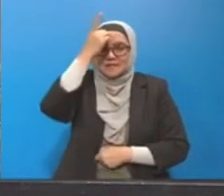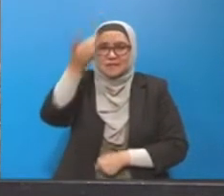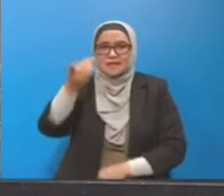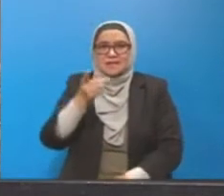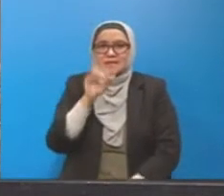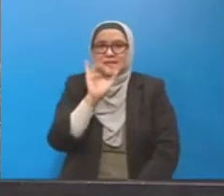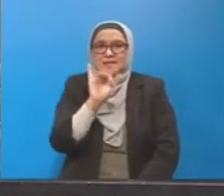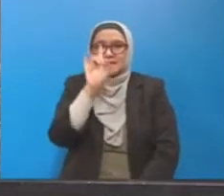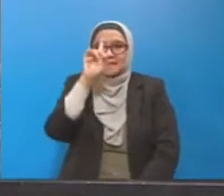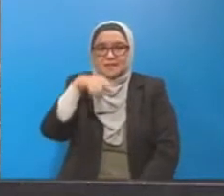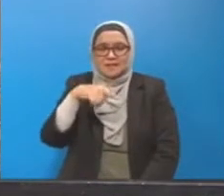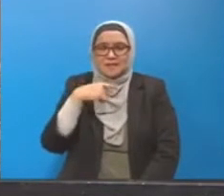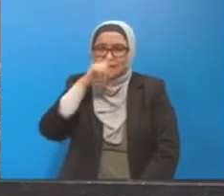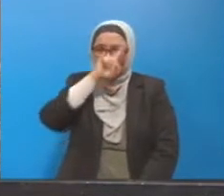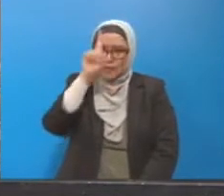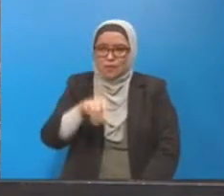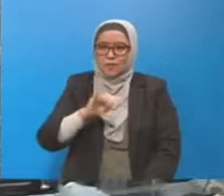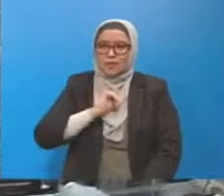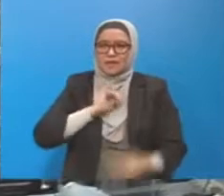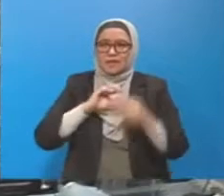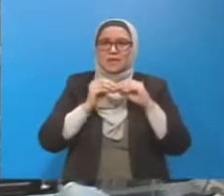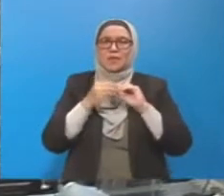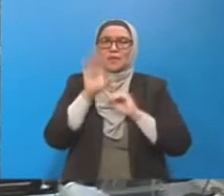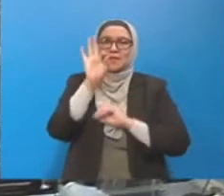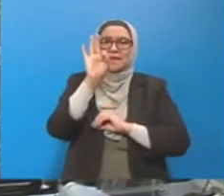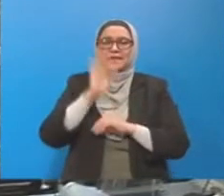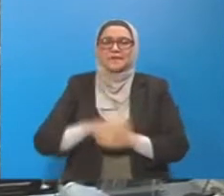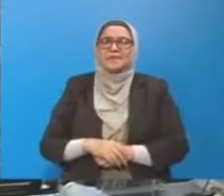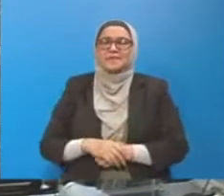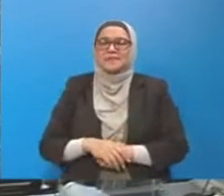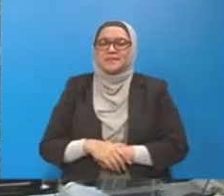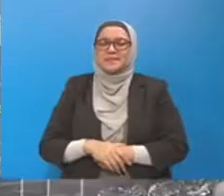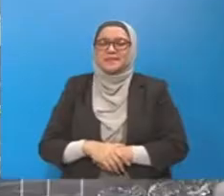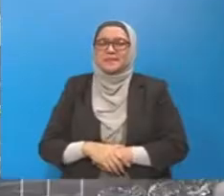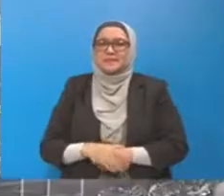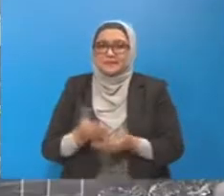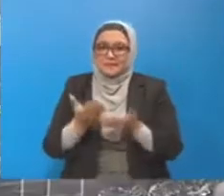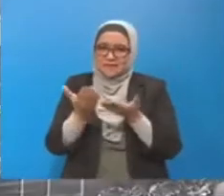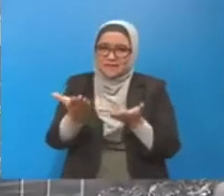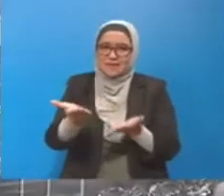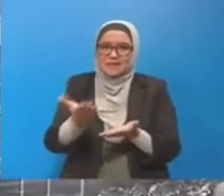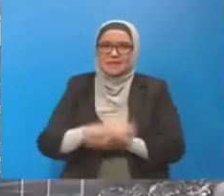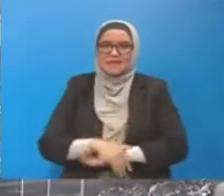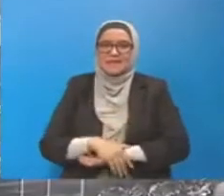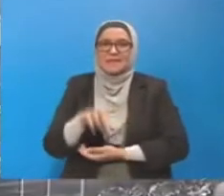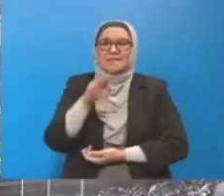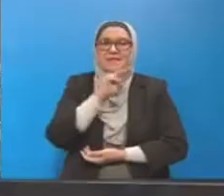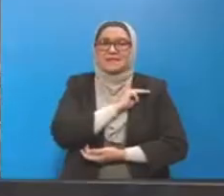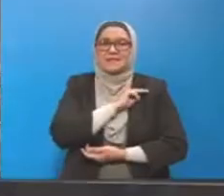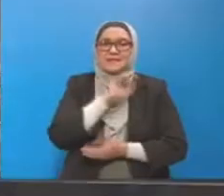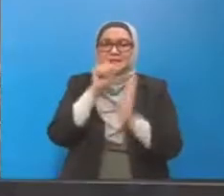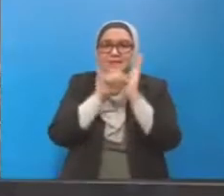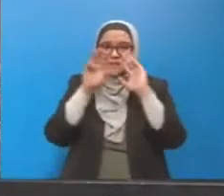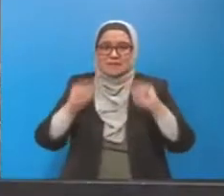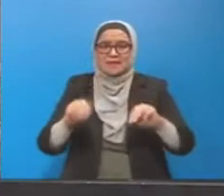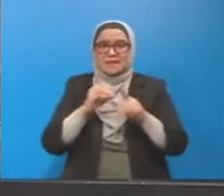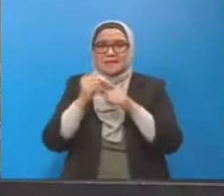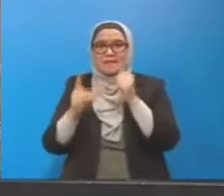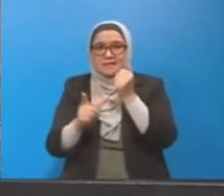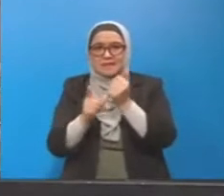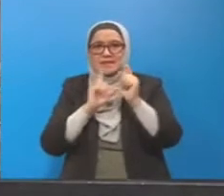saya soalnya saya nemu 900wd nyampe rumah menteri sembuh manusia temanya mio3